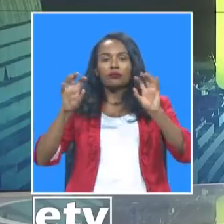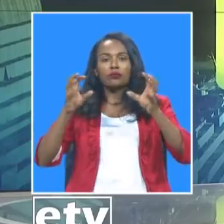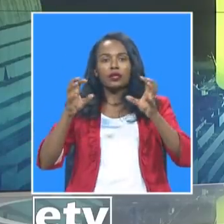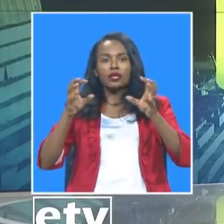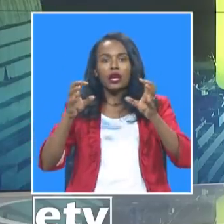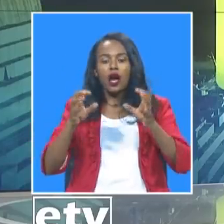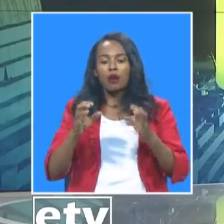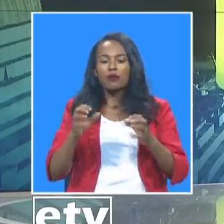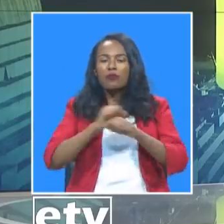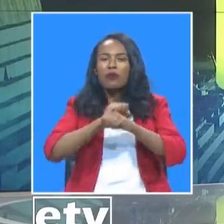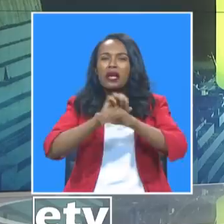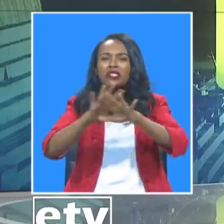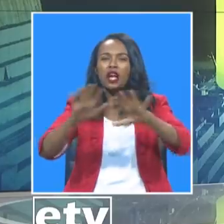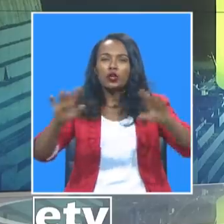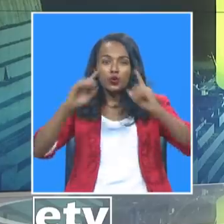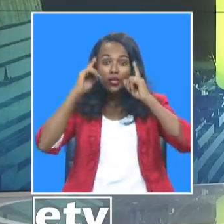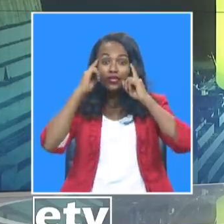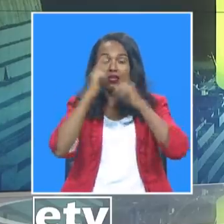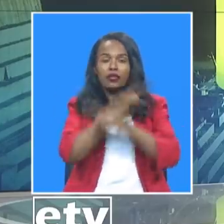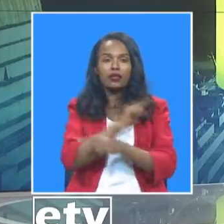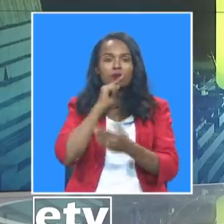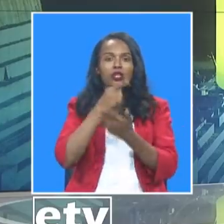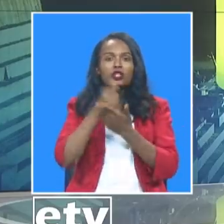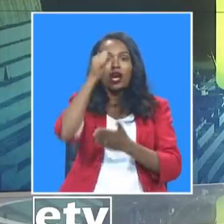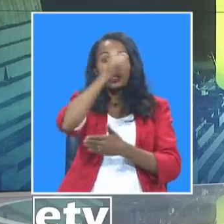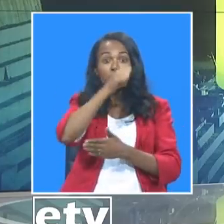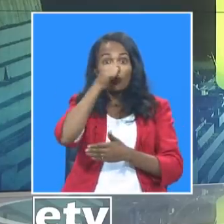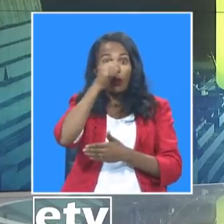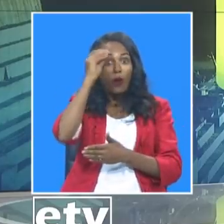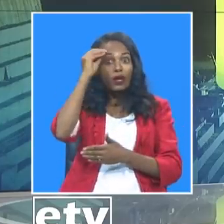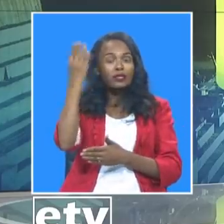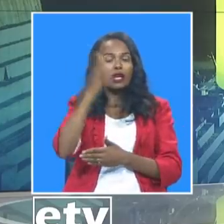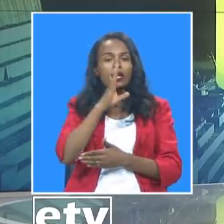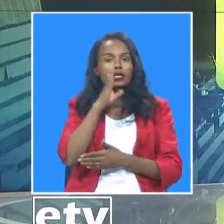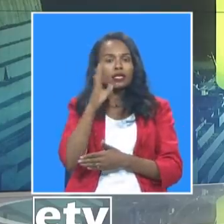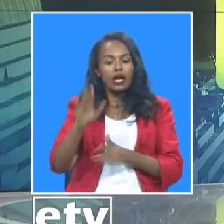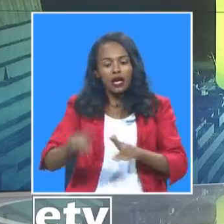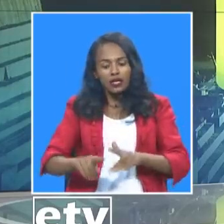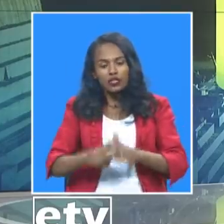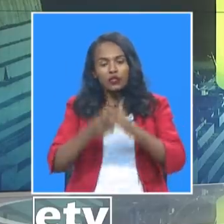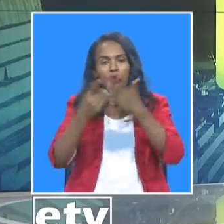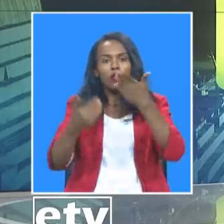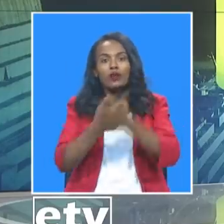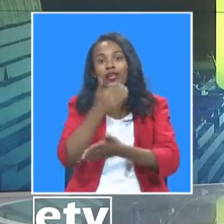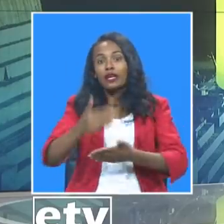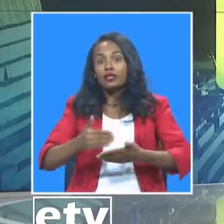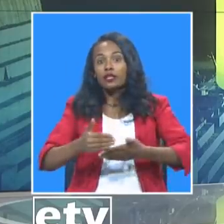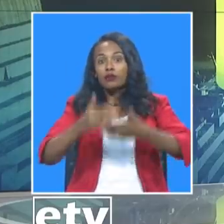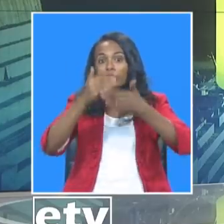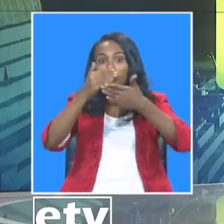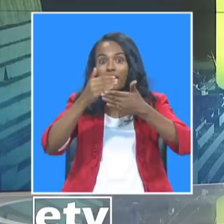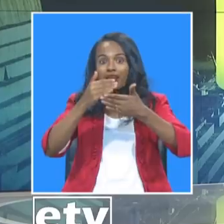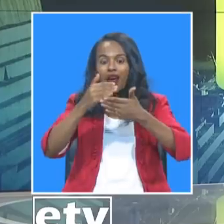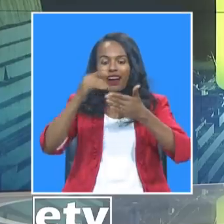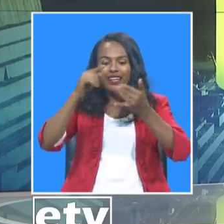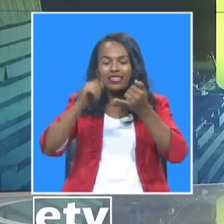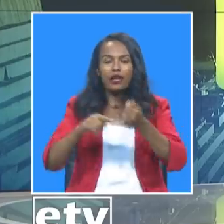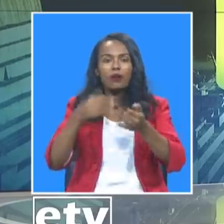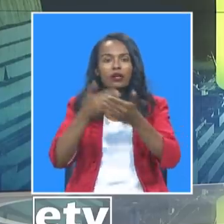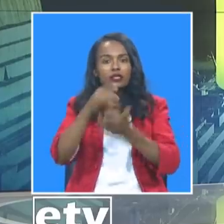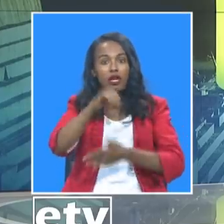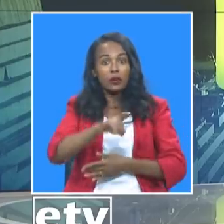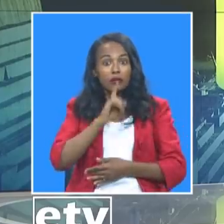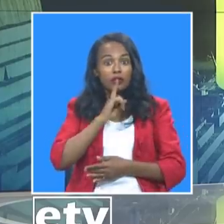ብዙሃን በሚያሰራጩት የተሳሳተ መረጃ ኢትዮጵያውያን ሳንዘናጋ የተጀመረውን የህዳሴ ግድብ ግንባታ ከግብ ማድረስ አለብን ሲሉ